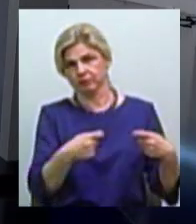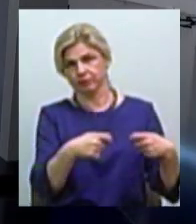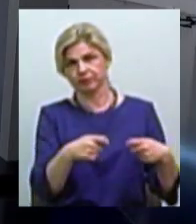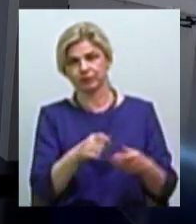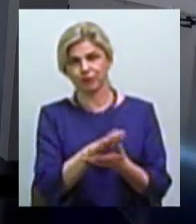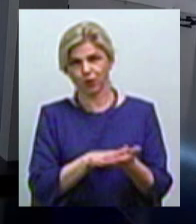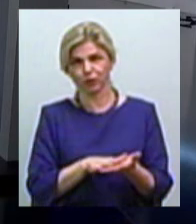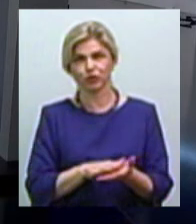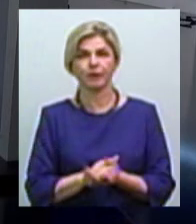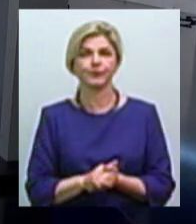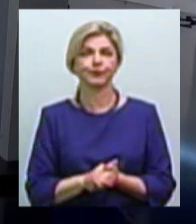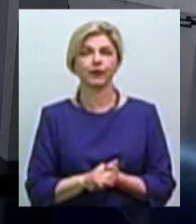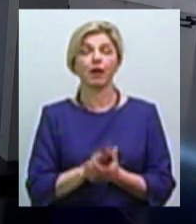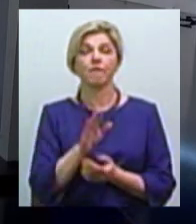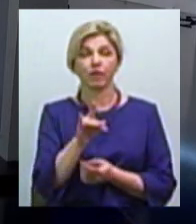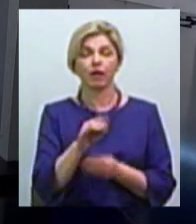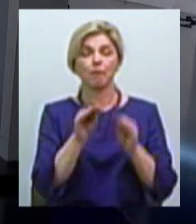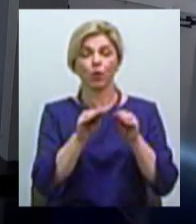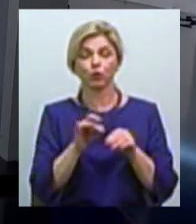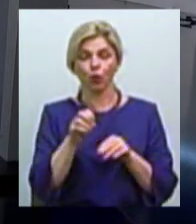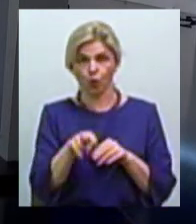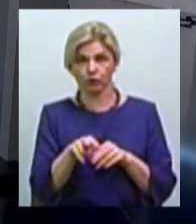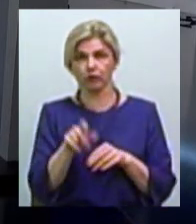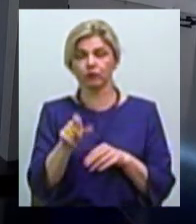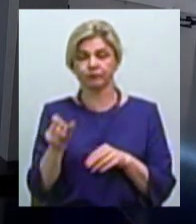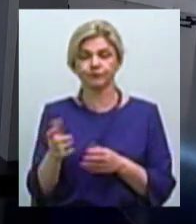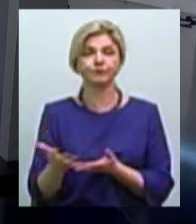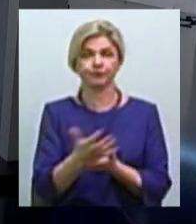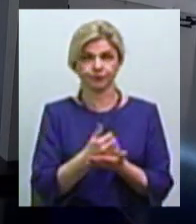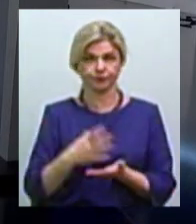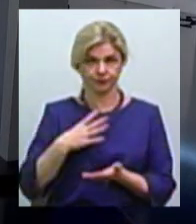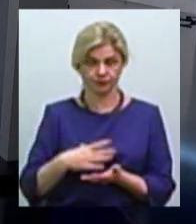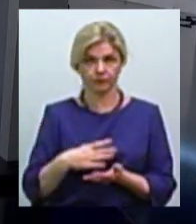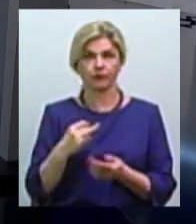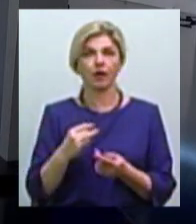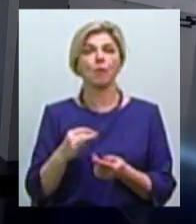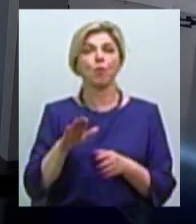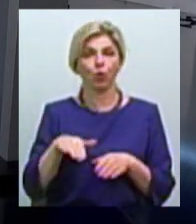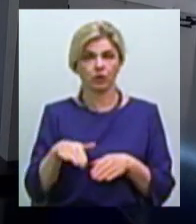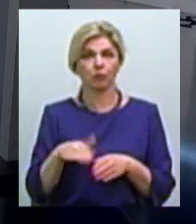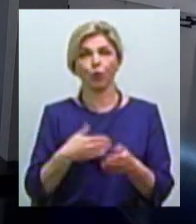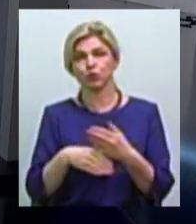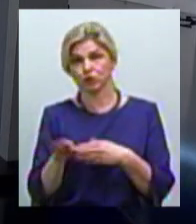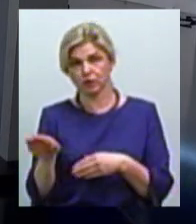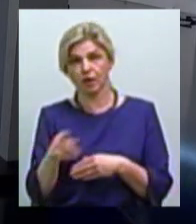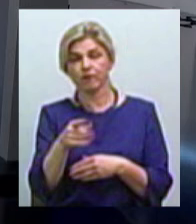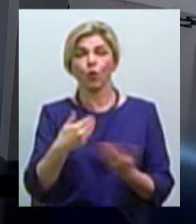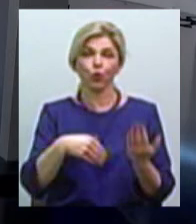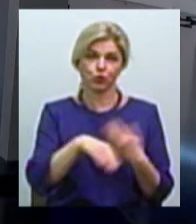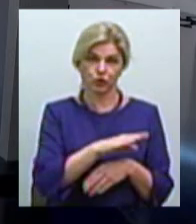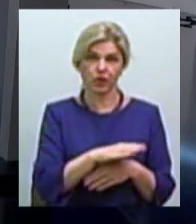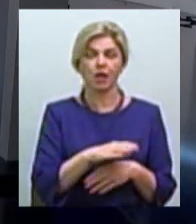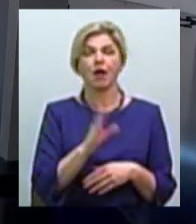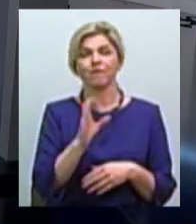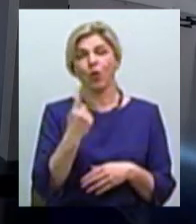протокол, людина зібрала свій товар і потім пішла. Знову... пішла. Ви пішли собі в